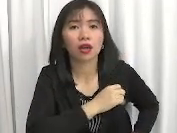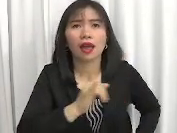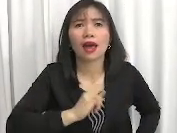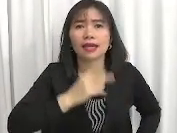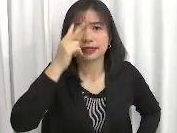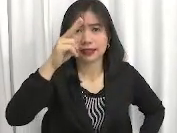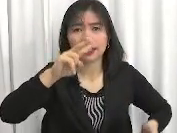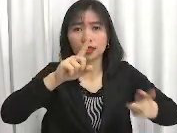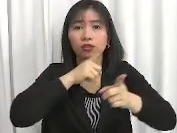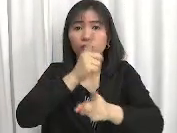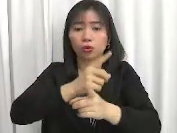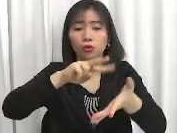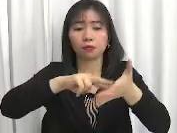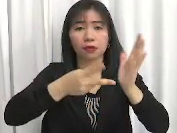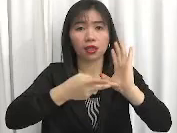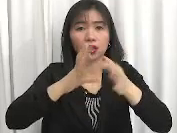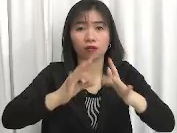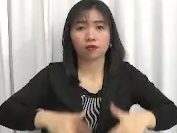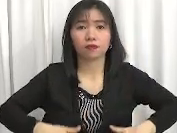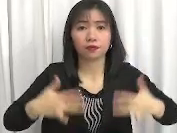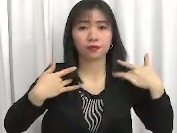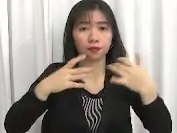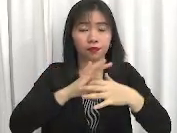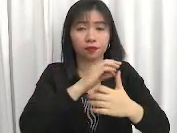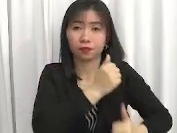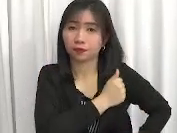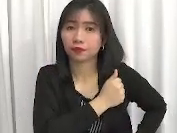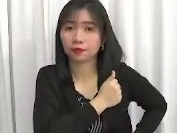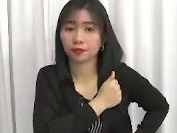yung buhay pamilya ng sundalo, no? Kaya nga